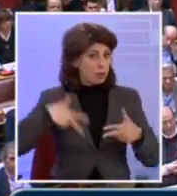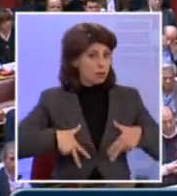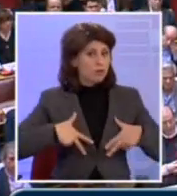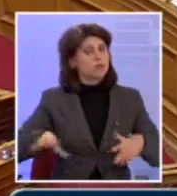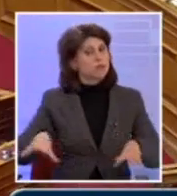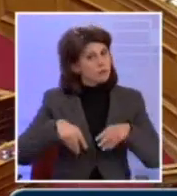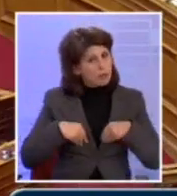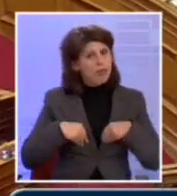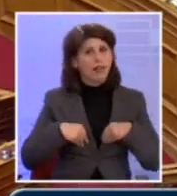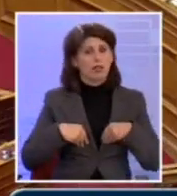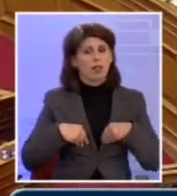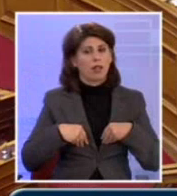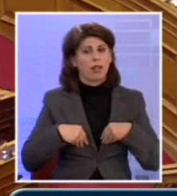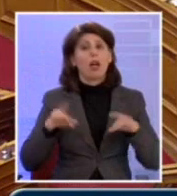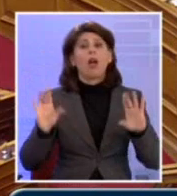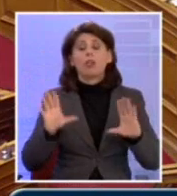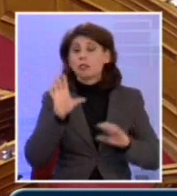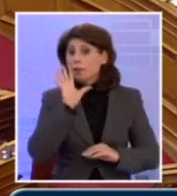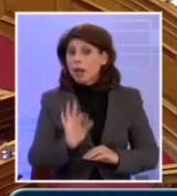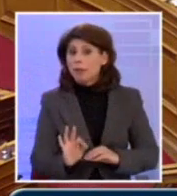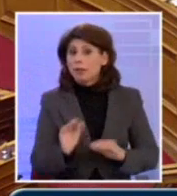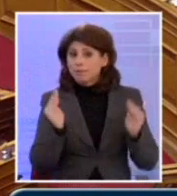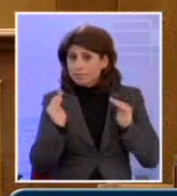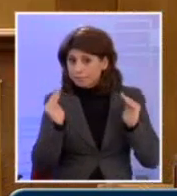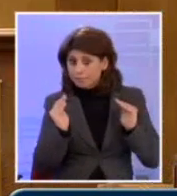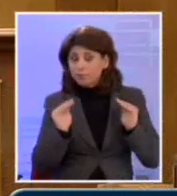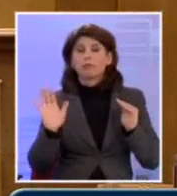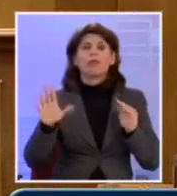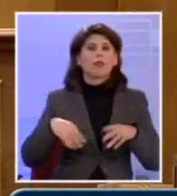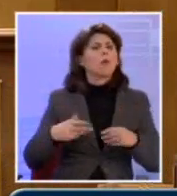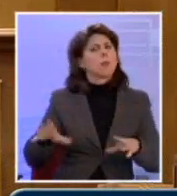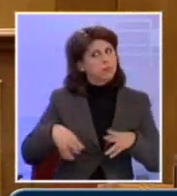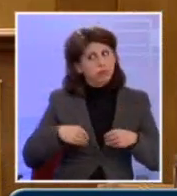είχε αποδεχθεί χωρίς την πραγματική επιφύλαξη.